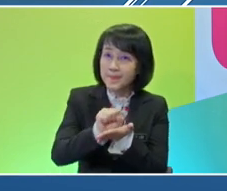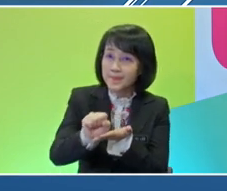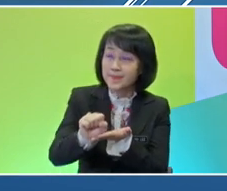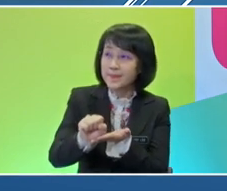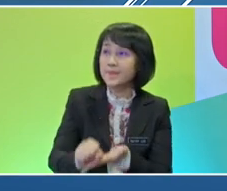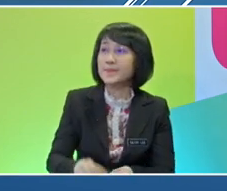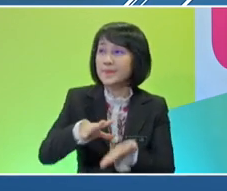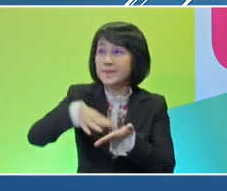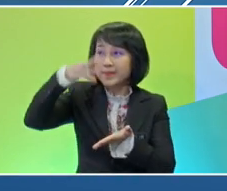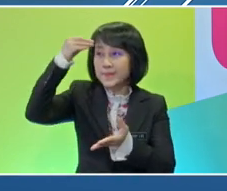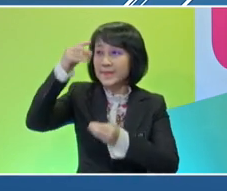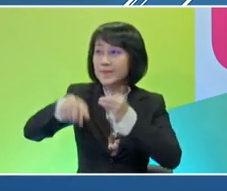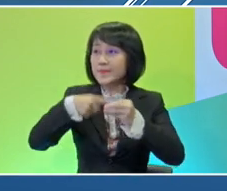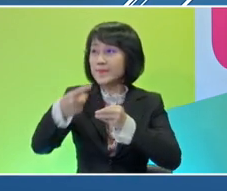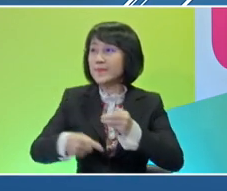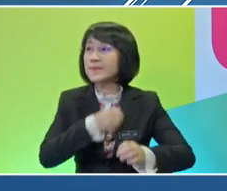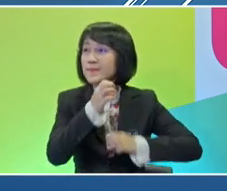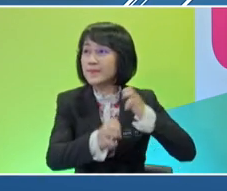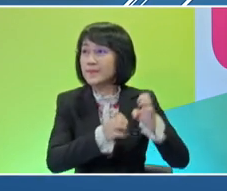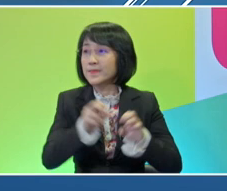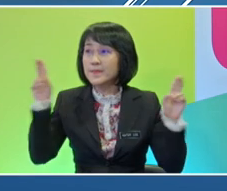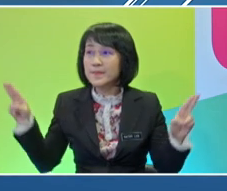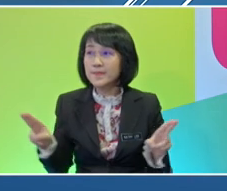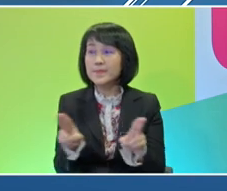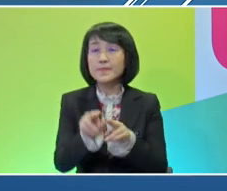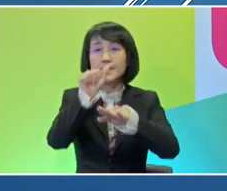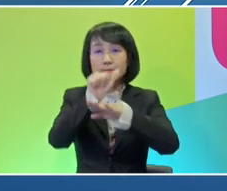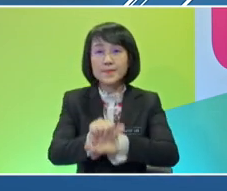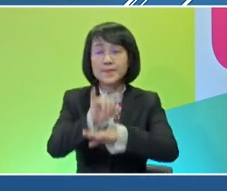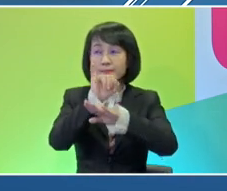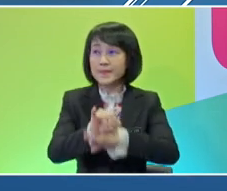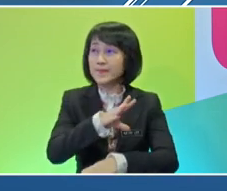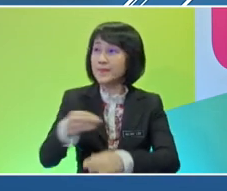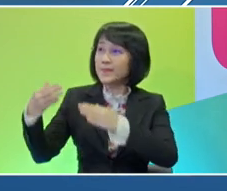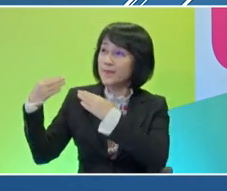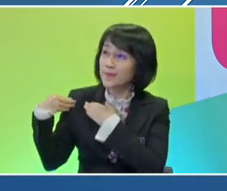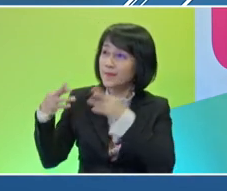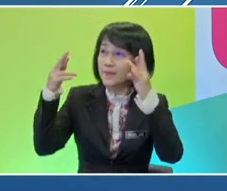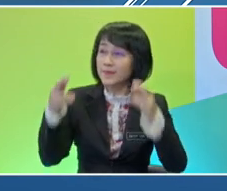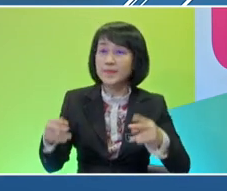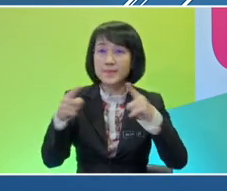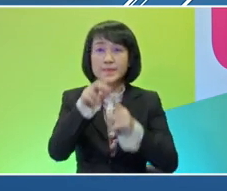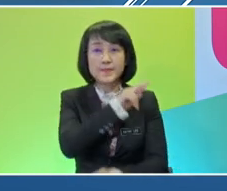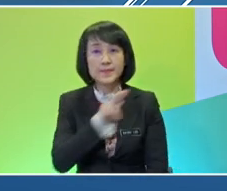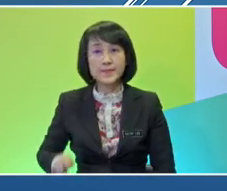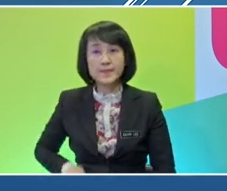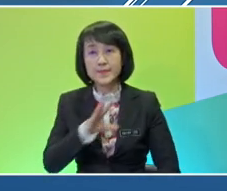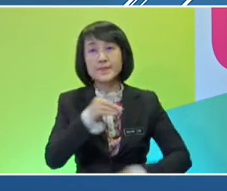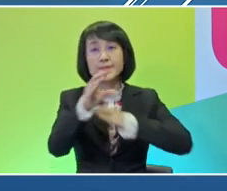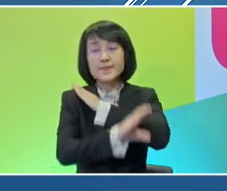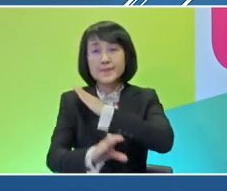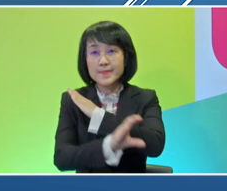pelajaran berkaitan etika upacara adat istiadat dan tanggung jawab rakyat kepada raja dan negara yang